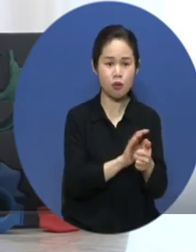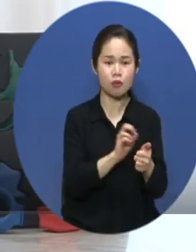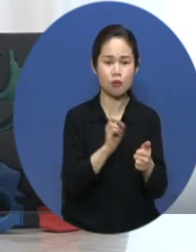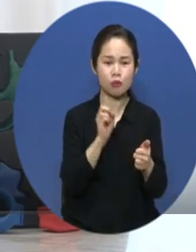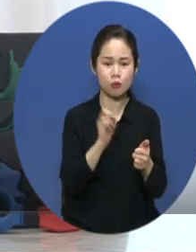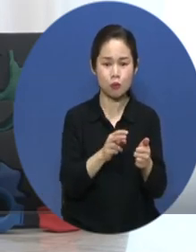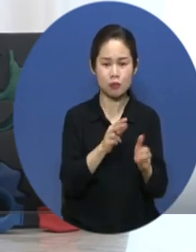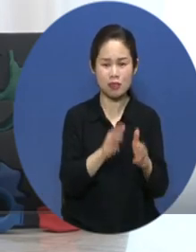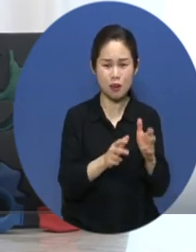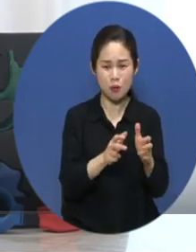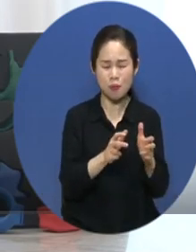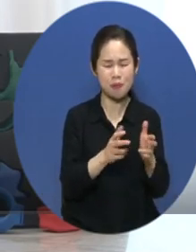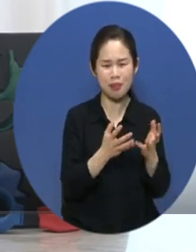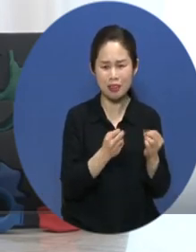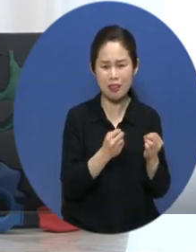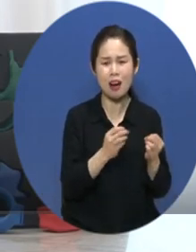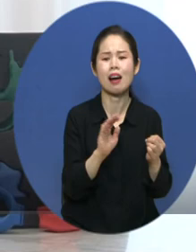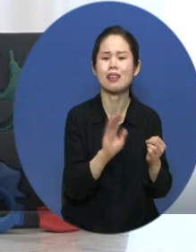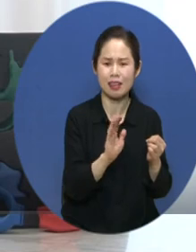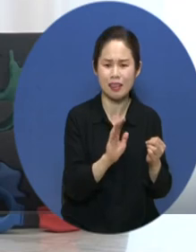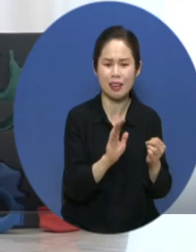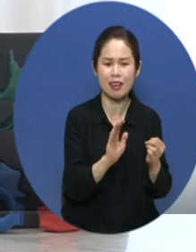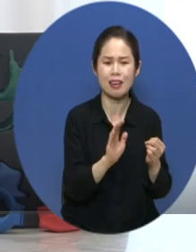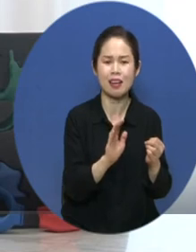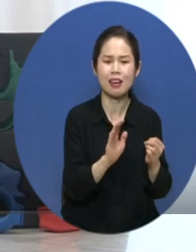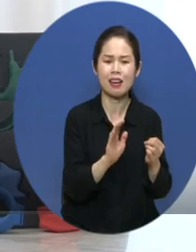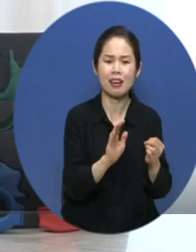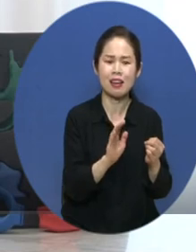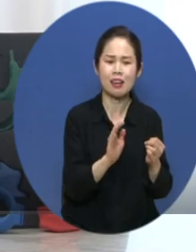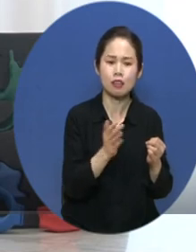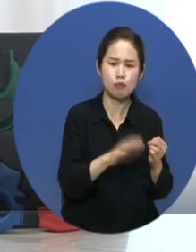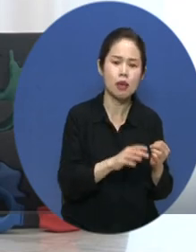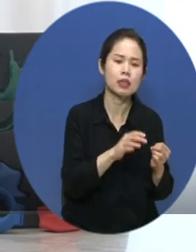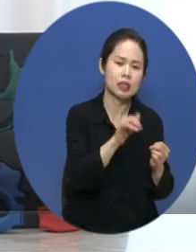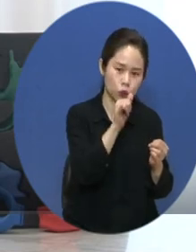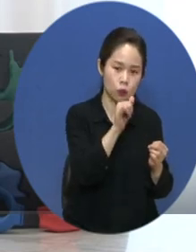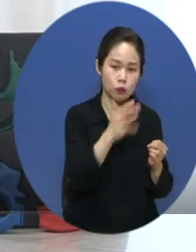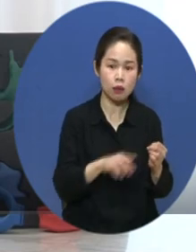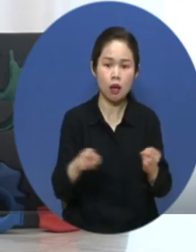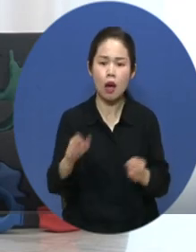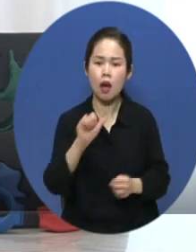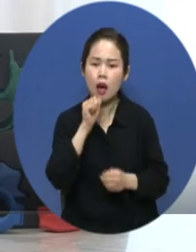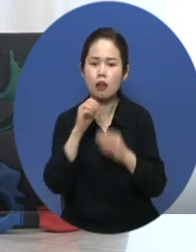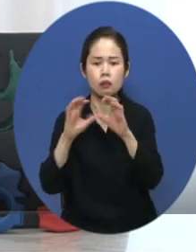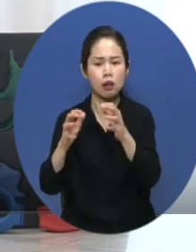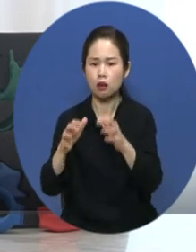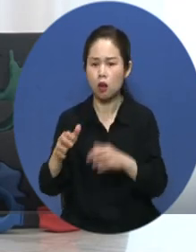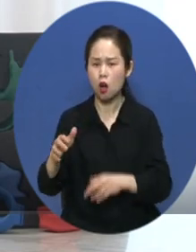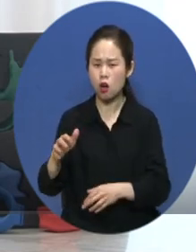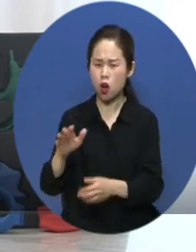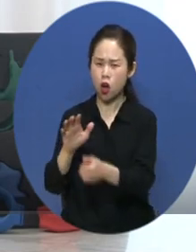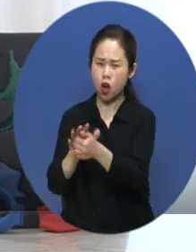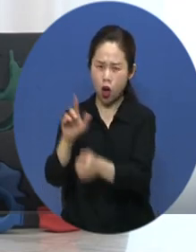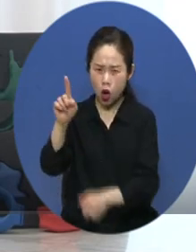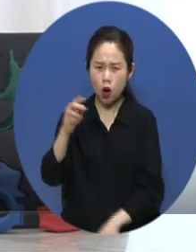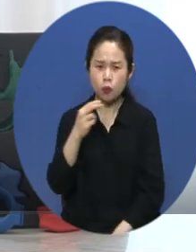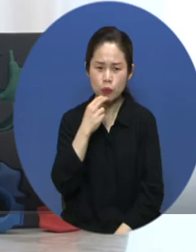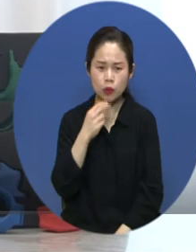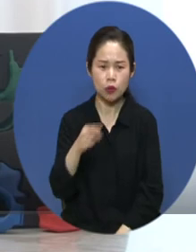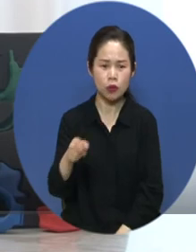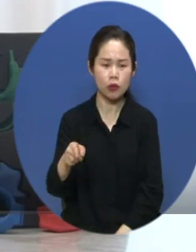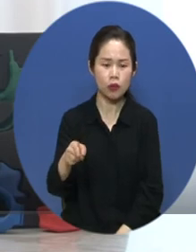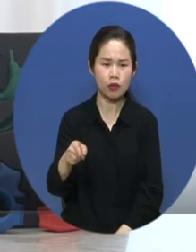뭐 이런 사업이 풍부한 건 아니지만 이제 개도국 같은 경우는 더 심하더라고요. 왜냐면은 뭐 장애인